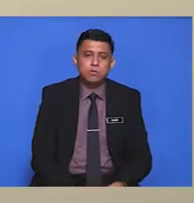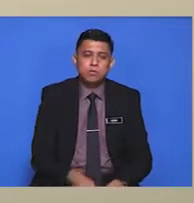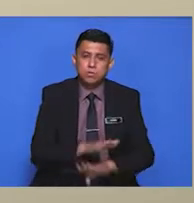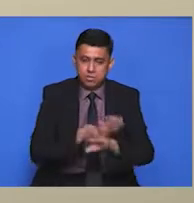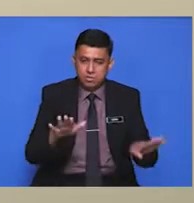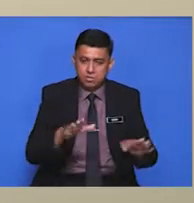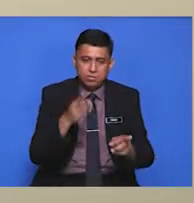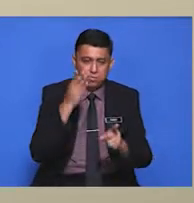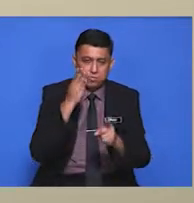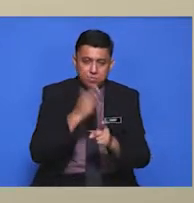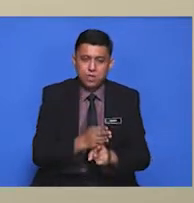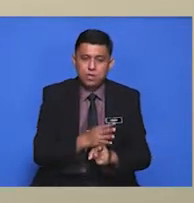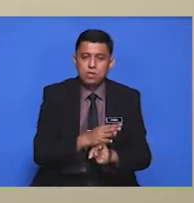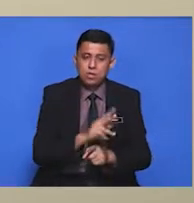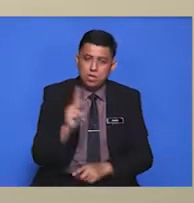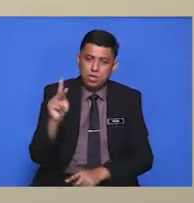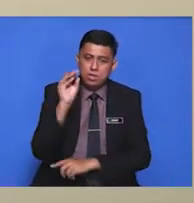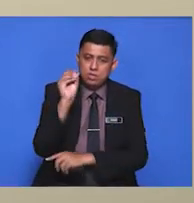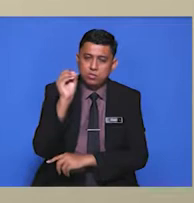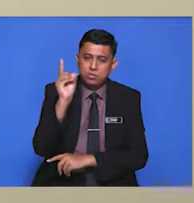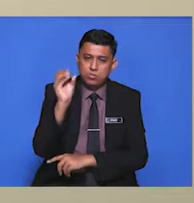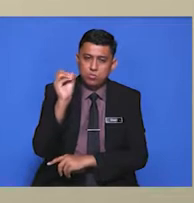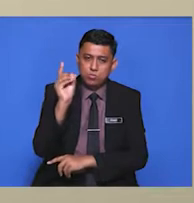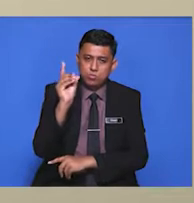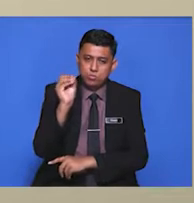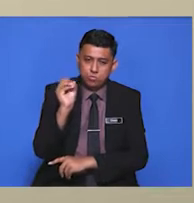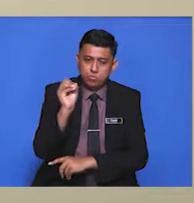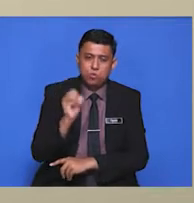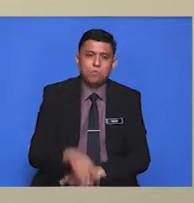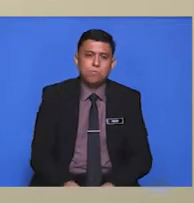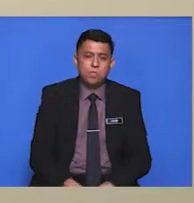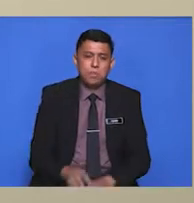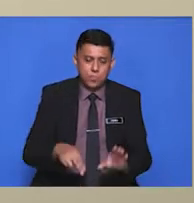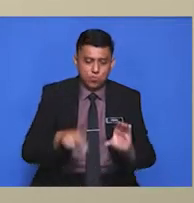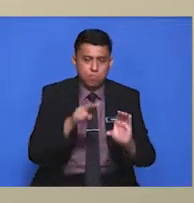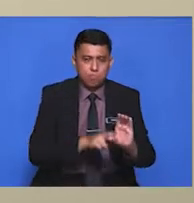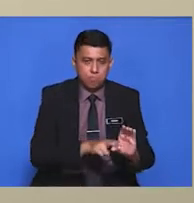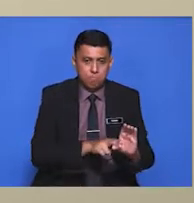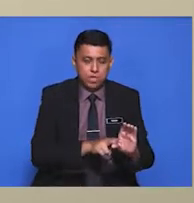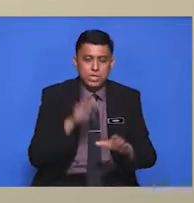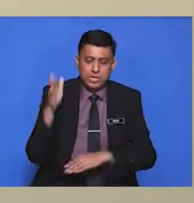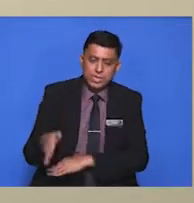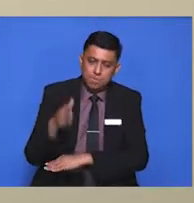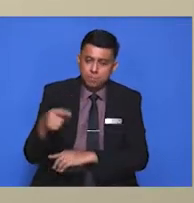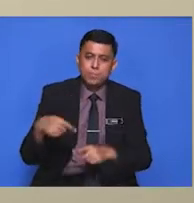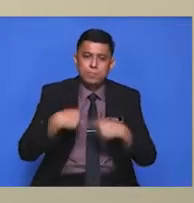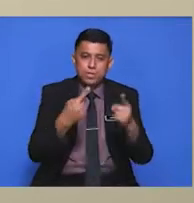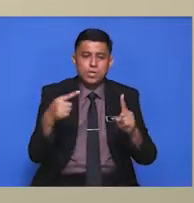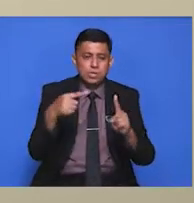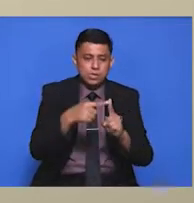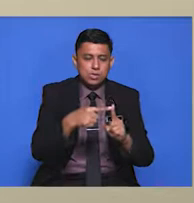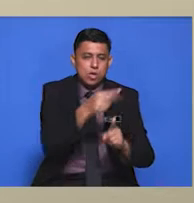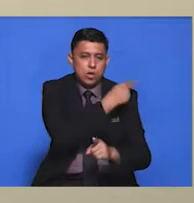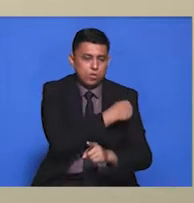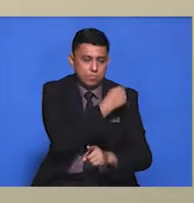tidak membenarkan Dodo dan keluarganya untuk menumpang kereta api Lombok untuk hospital.